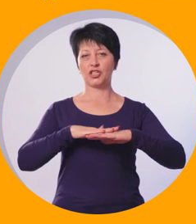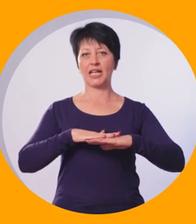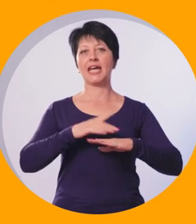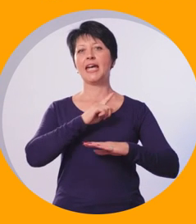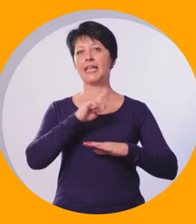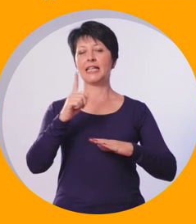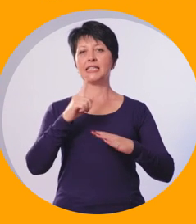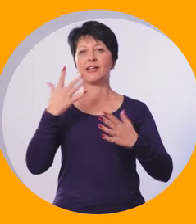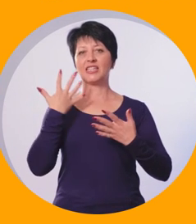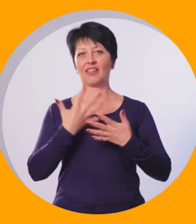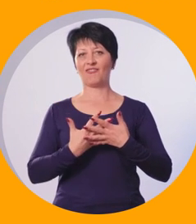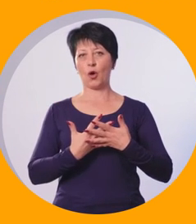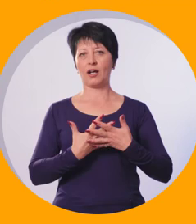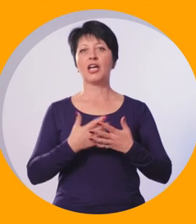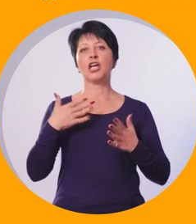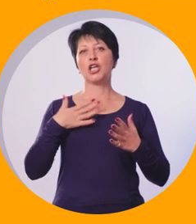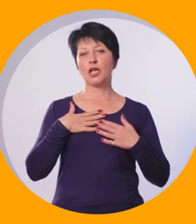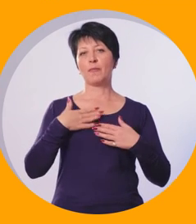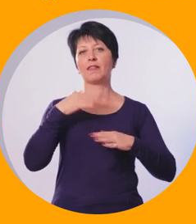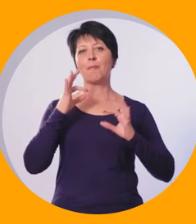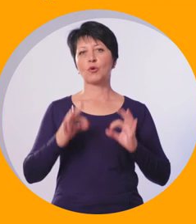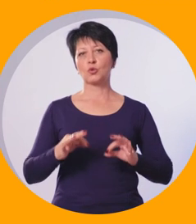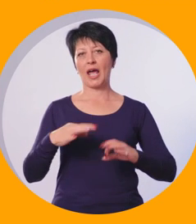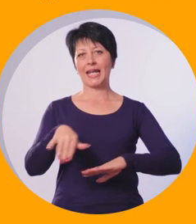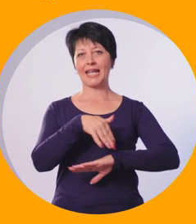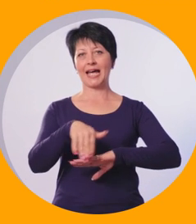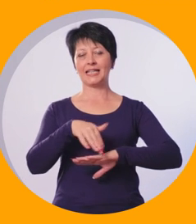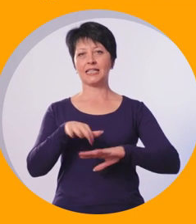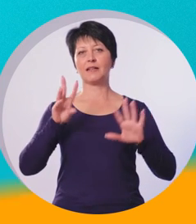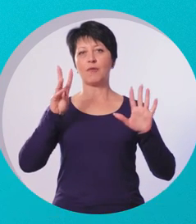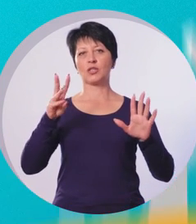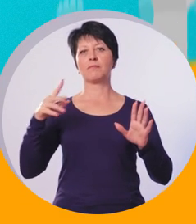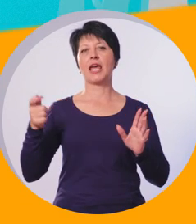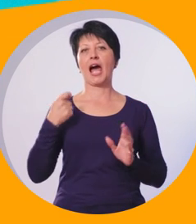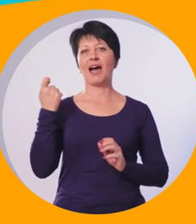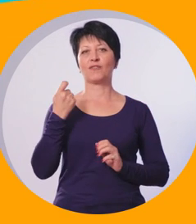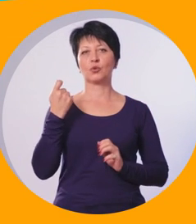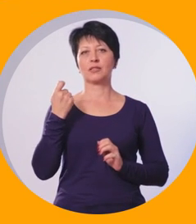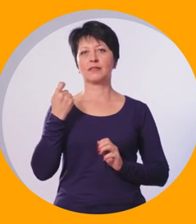изтърпяват наказание лишаване от свобода и имат постоянен адрес в страната към 8 август.